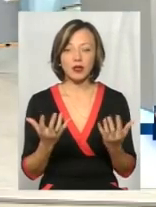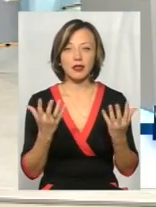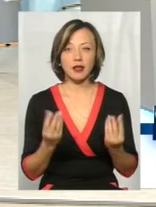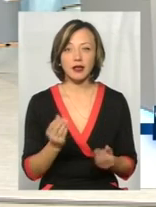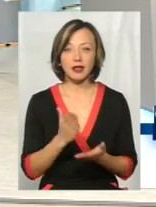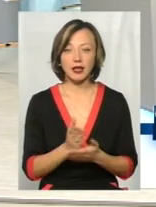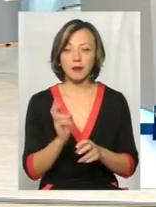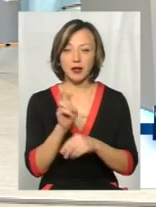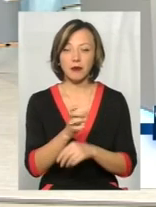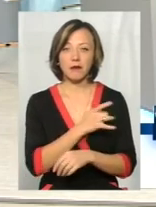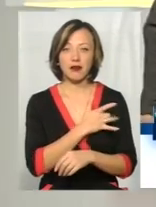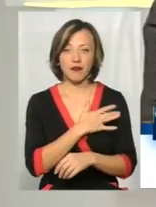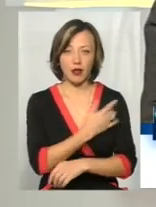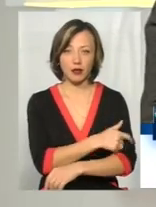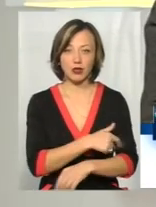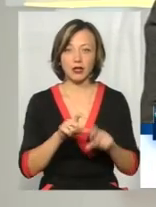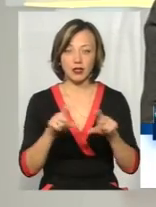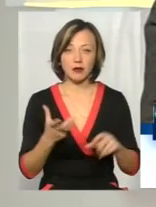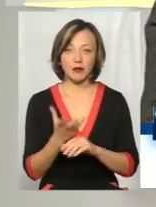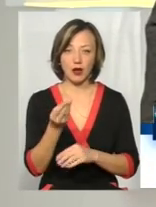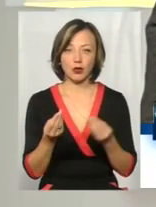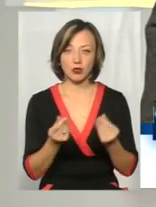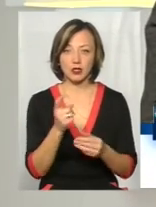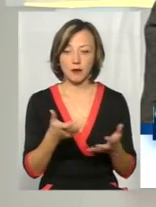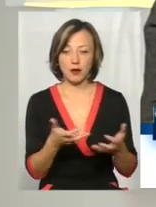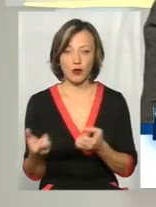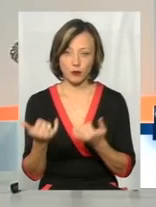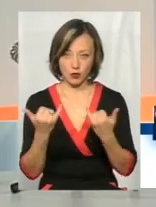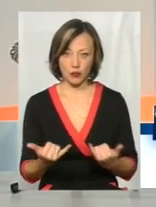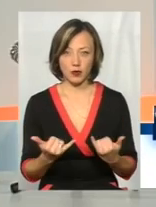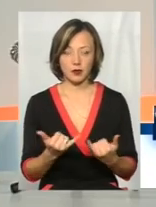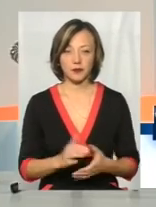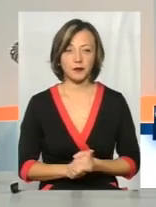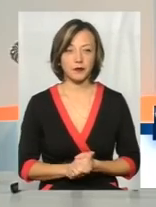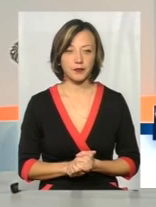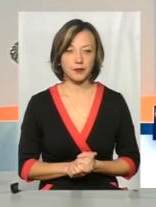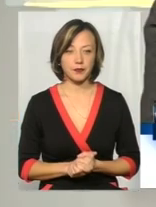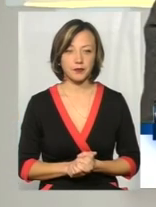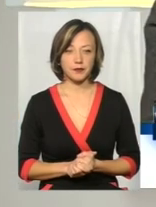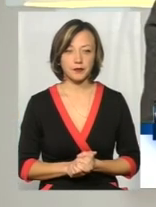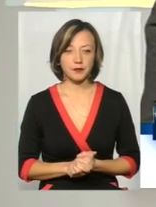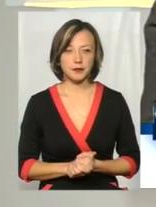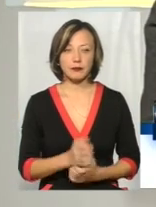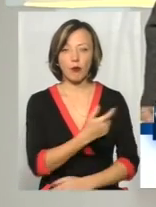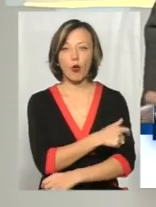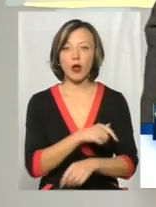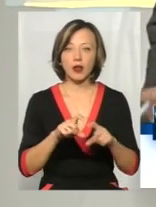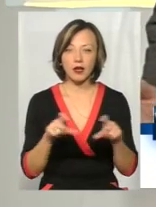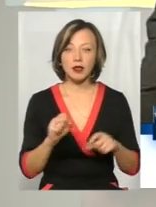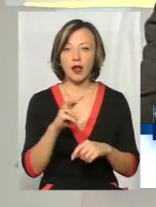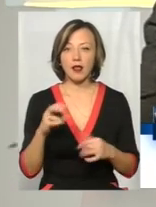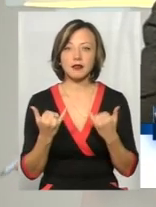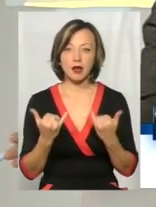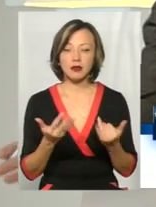ти йдеш в приватну клініку і платиш гроші за прийом. Так. Того самого лікаря, який приймає в поліклініці, але зараз